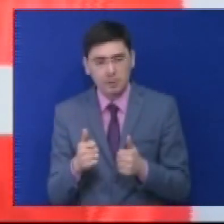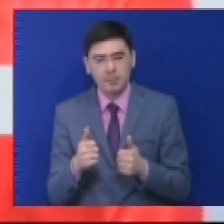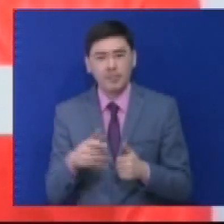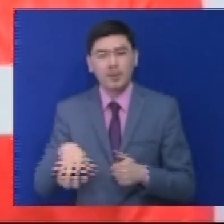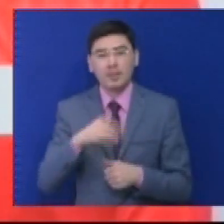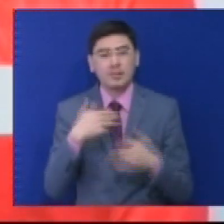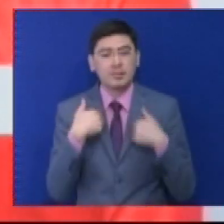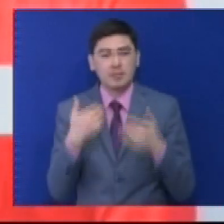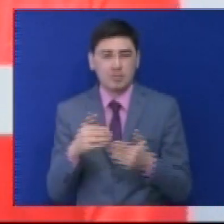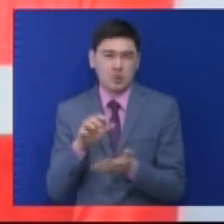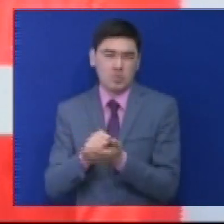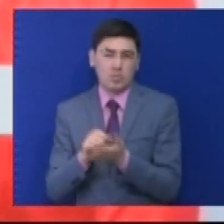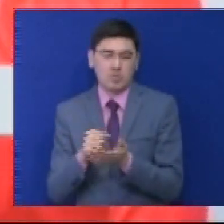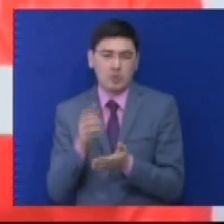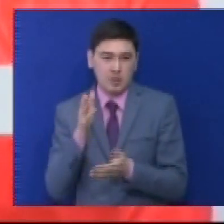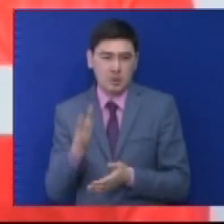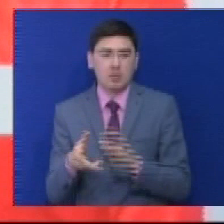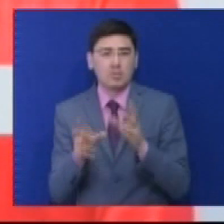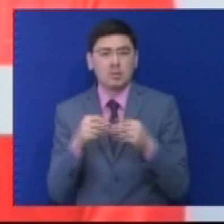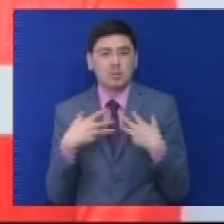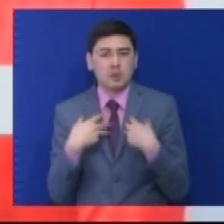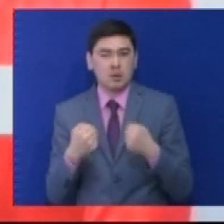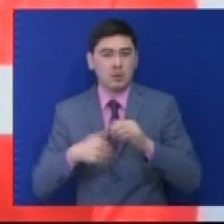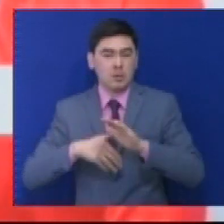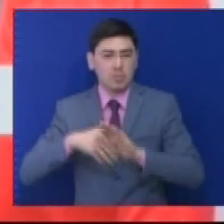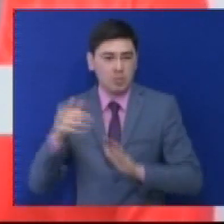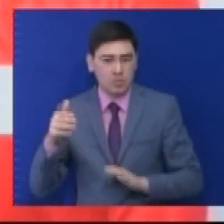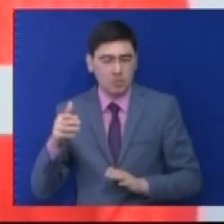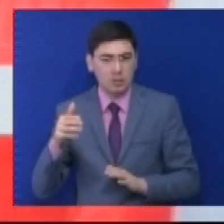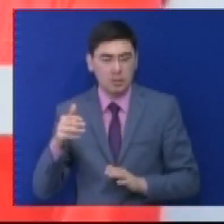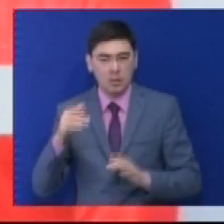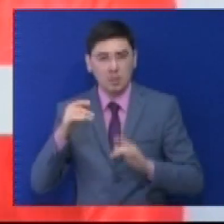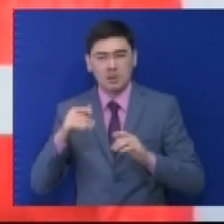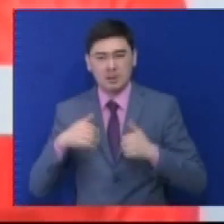Всем советую заниматься, поддерживать здоровый образ жизни и стремиться к лучшему.